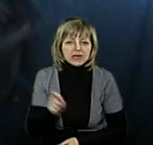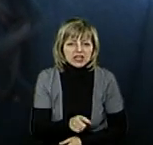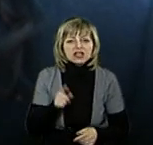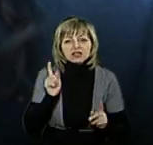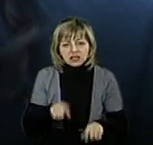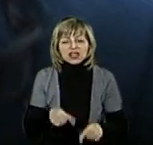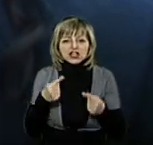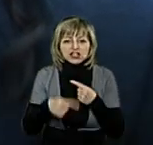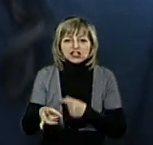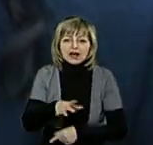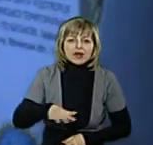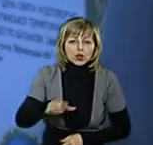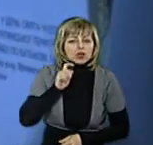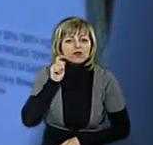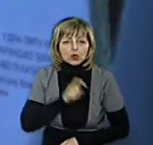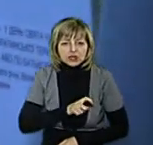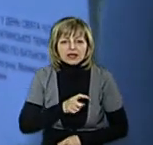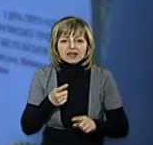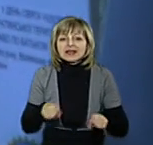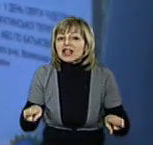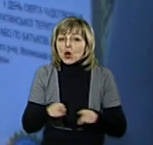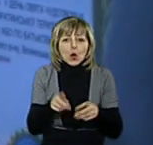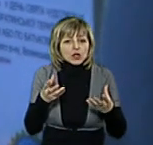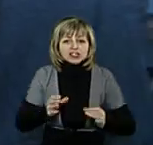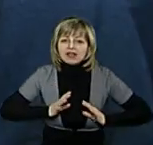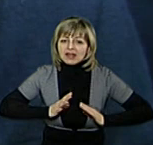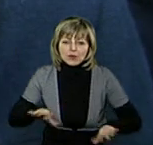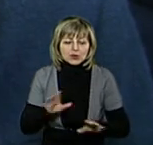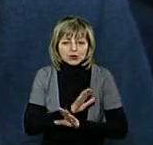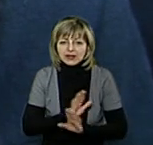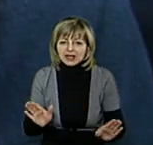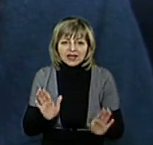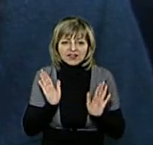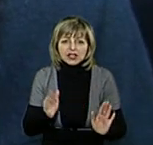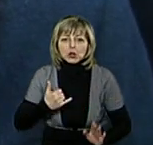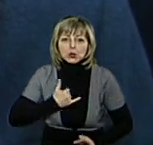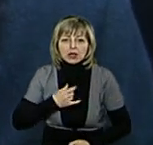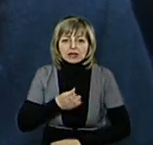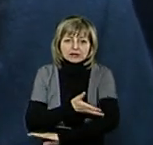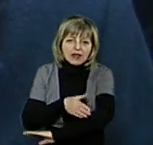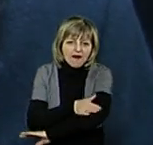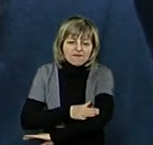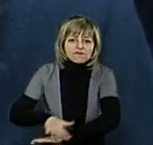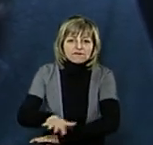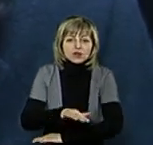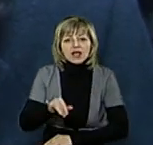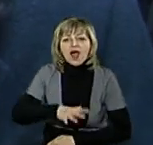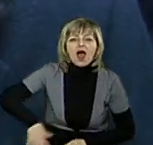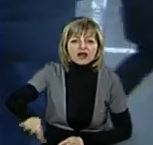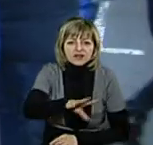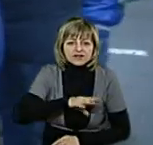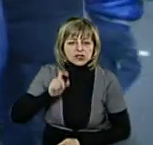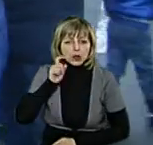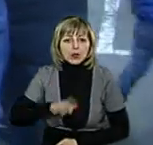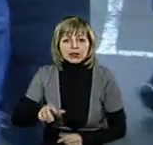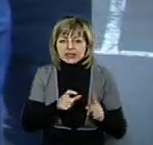навіть з інших регіонів України. Такого ще не було не тільки у нас на Волині, а й на теренах всієї